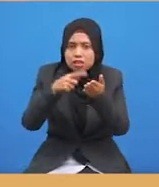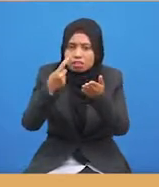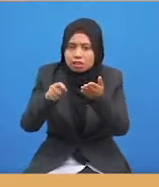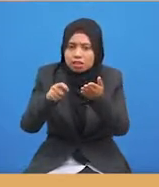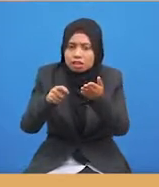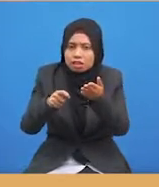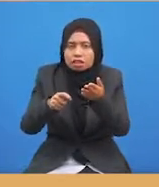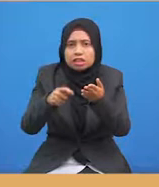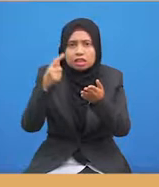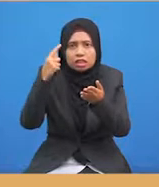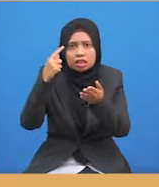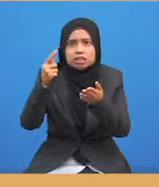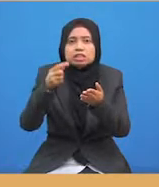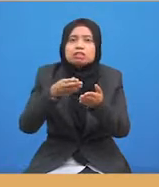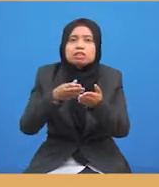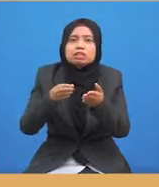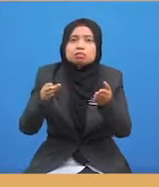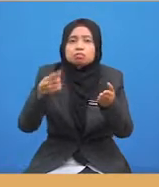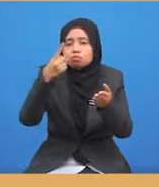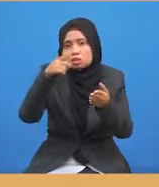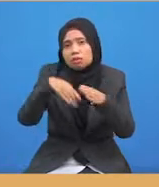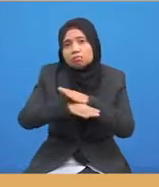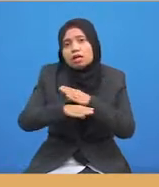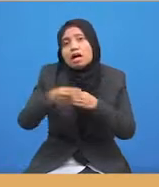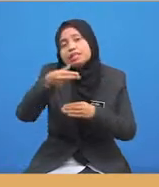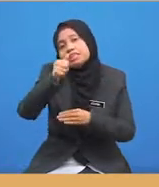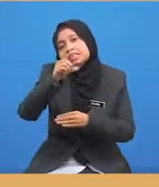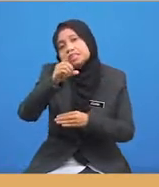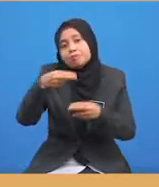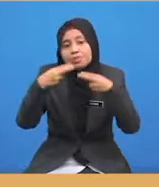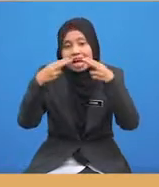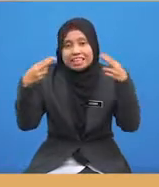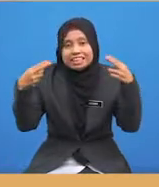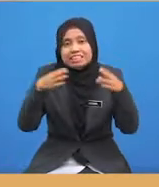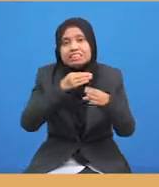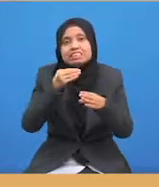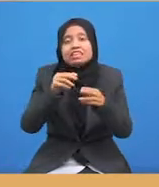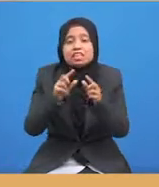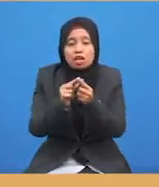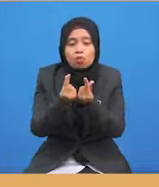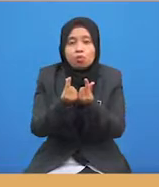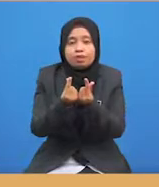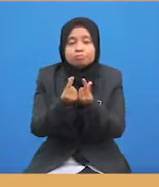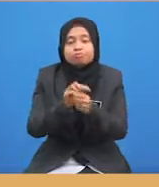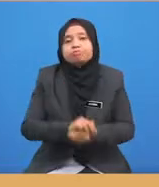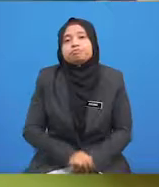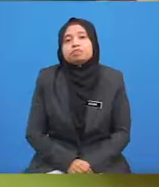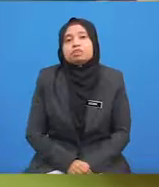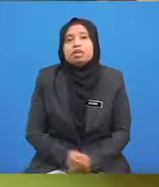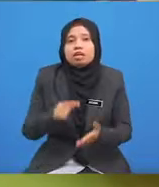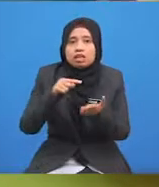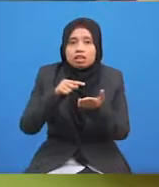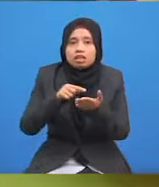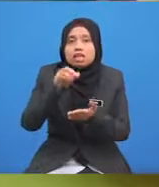disarankan oleh Al-Quran dan hadis serta ajaran Nabi Muhammad sallallahu alaihi wasallam.